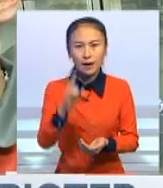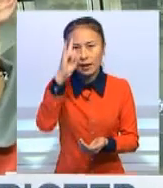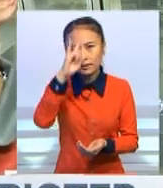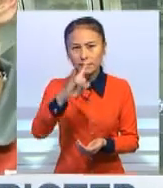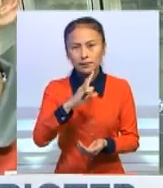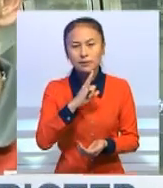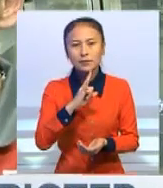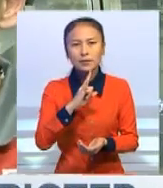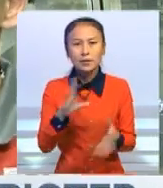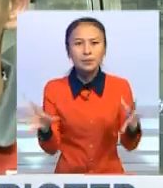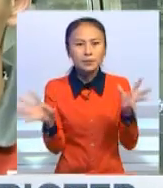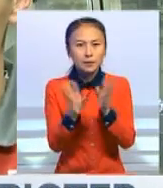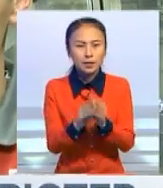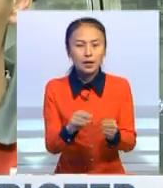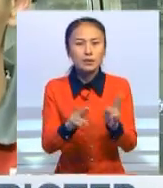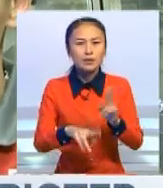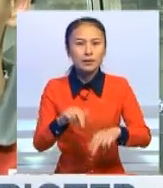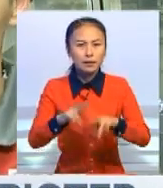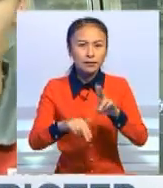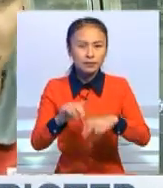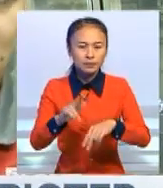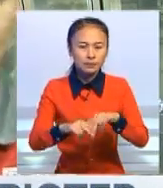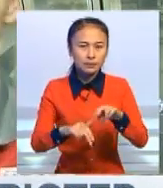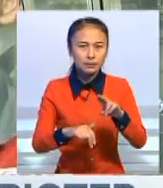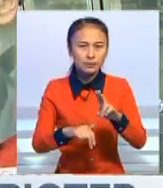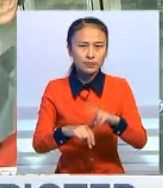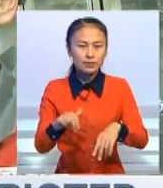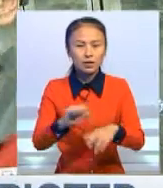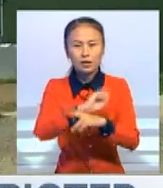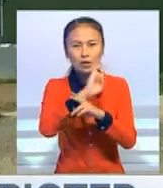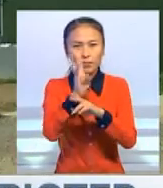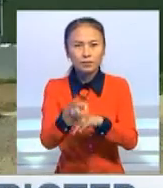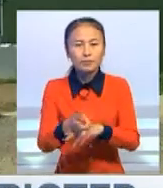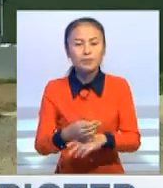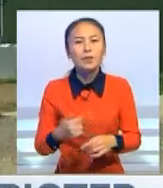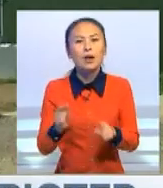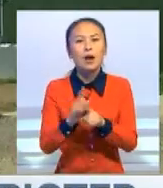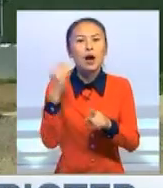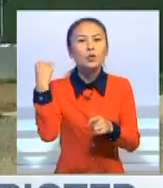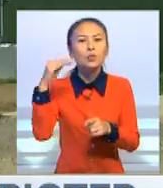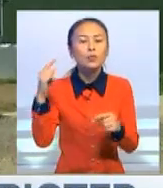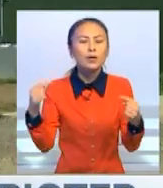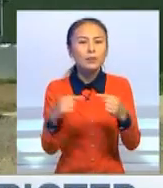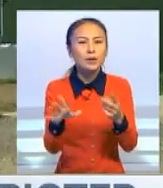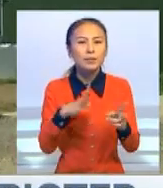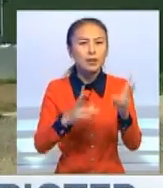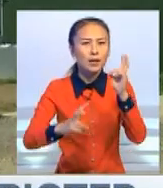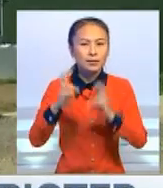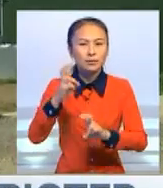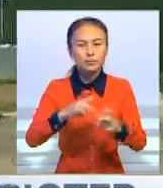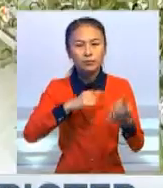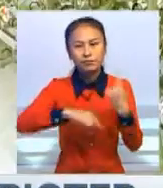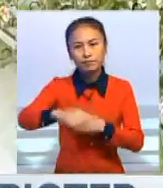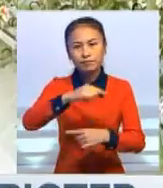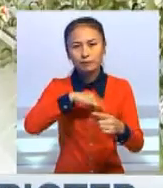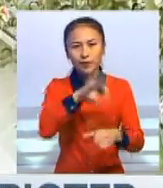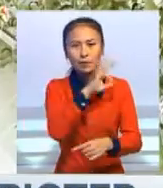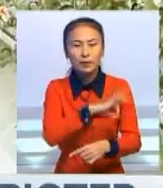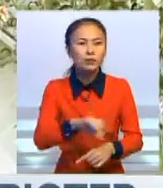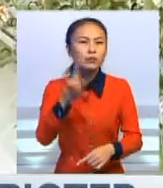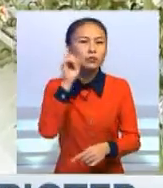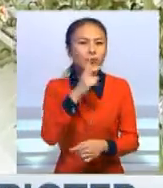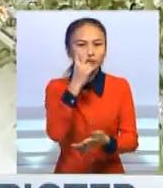Қазақстанның мамандарымен бірге салынған жабдықтар бәрі де. Ақтөбелік кәсіпкерлер жылыжай бизнесінің тиімділігін